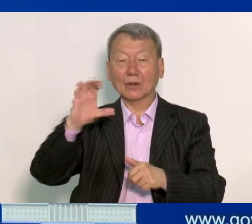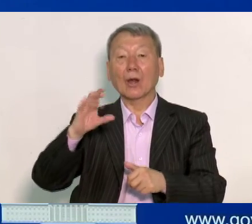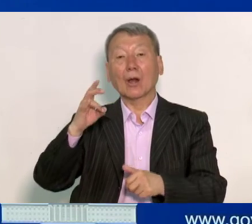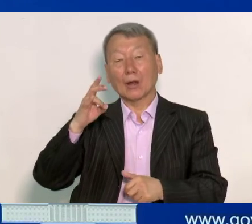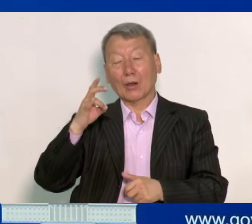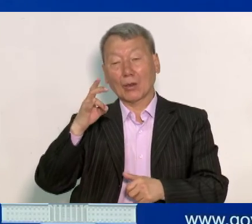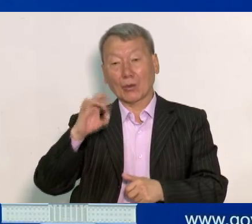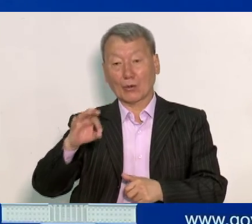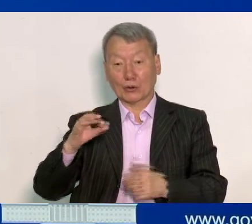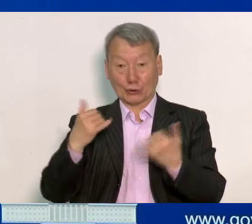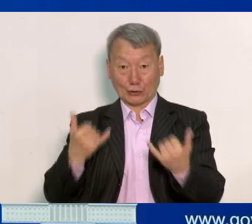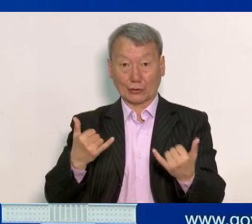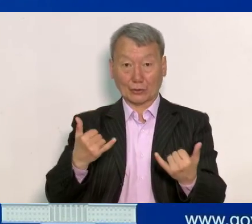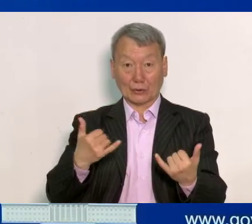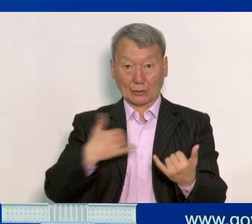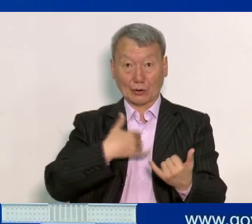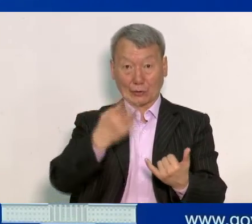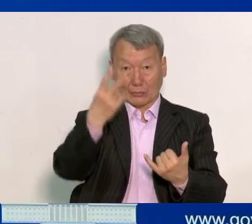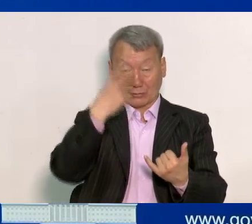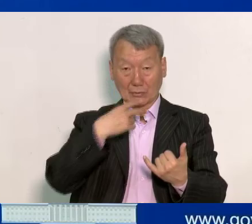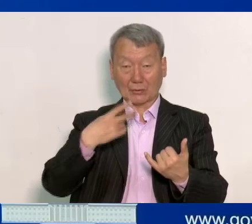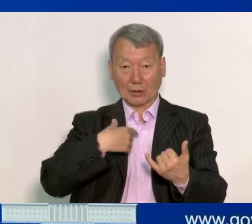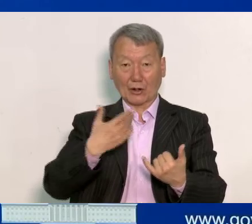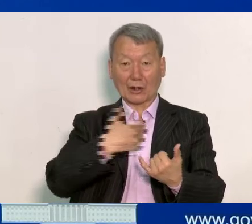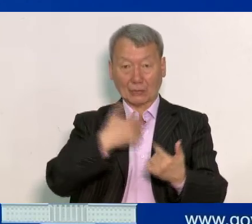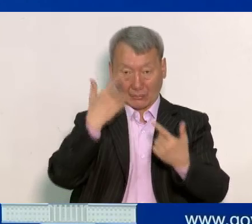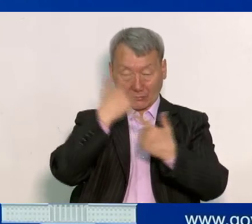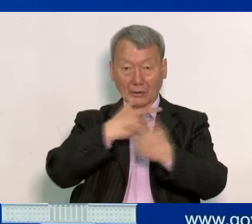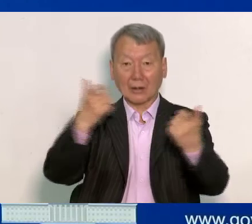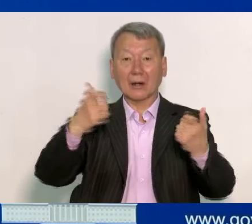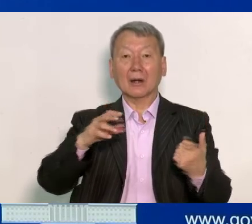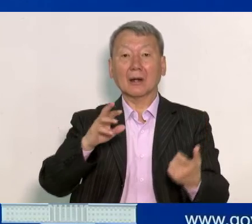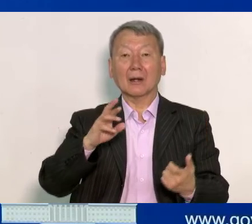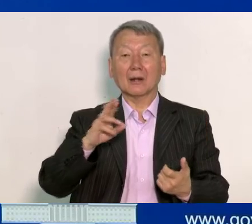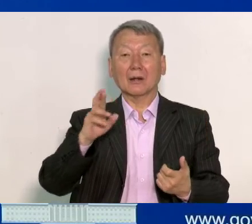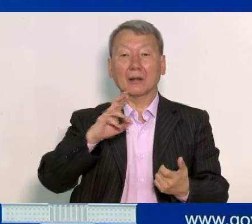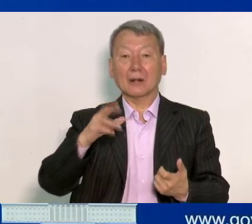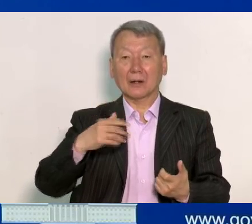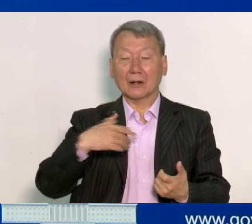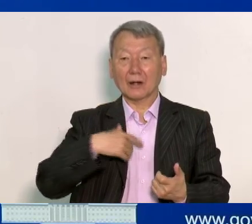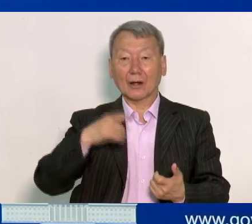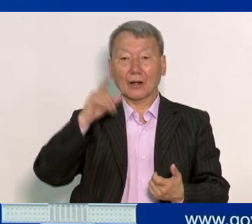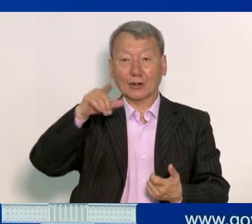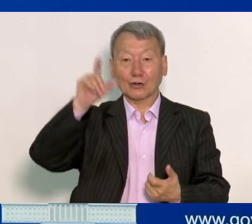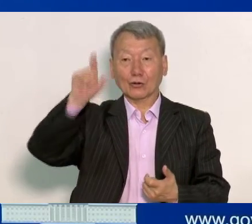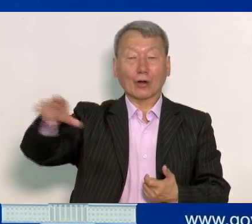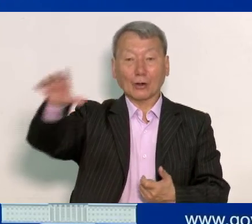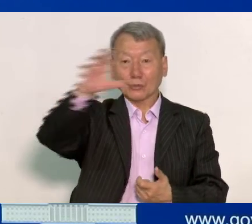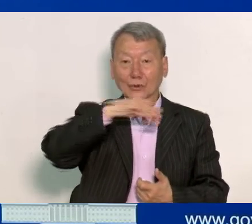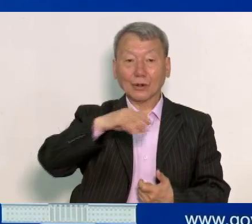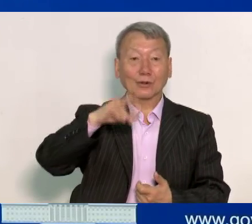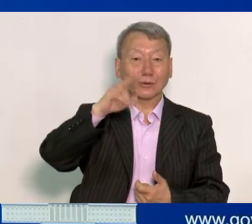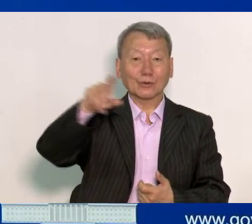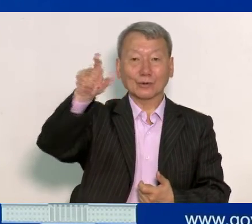том, пользуясь случаем, я бы хотел остановиться, что я, некоторые наши граждане, они